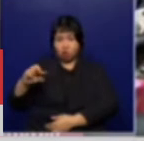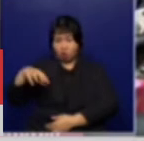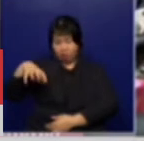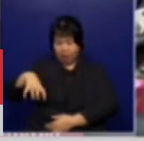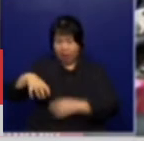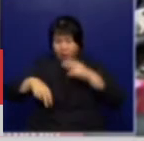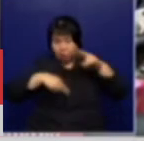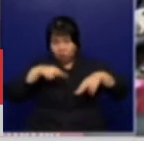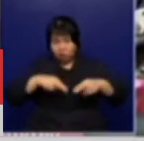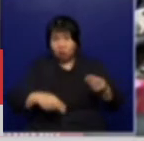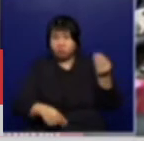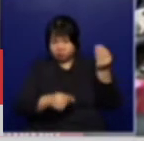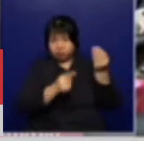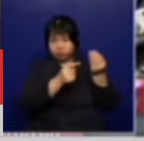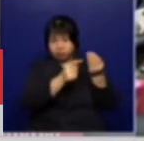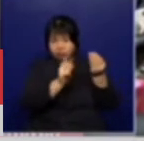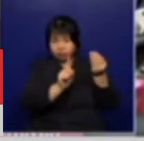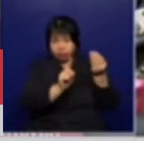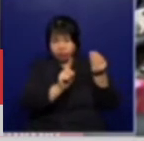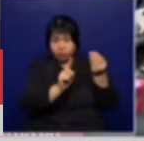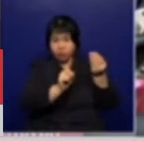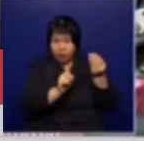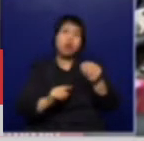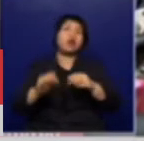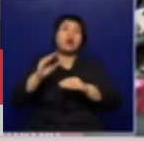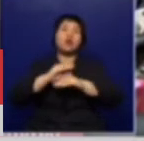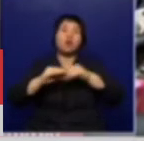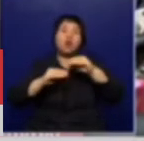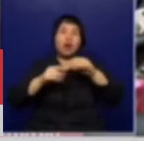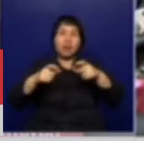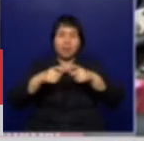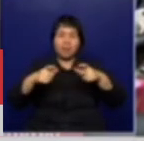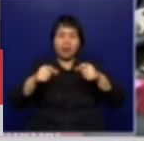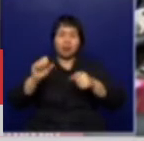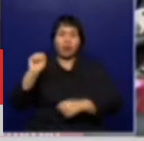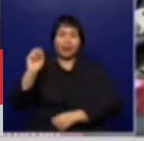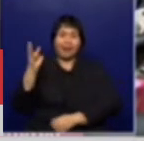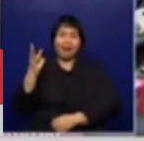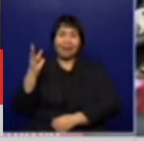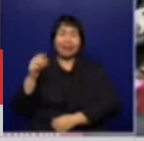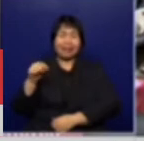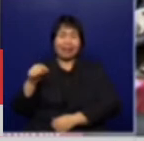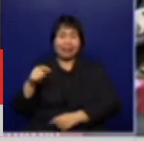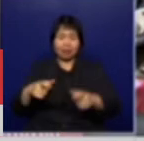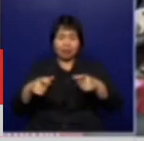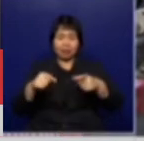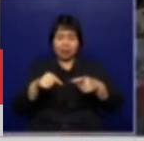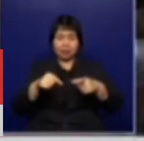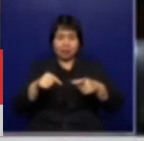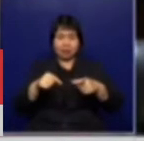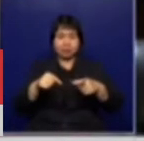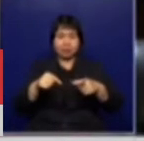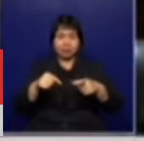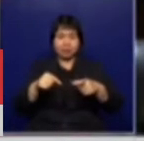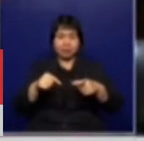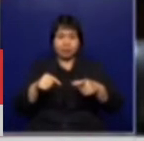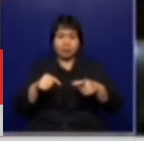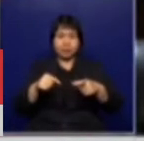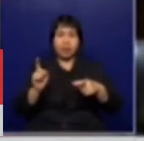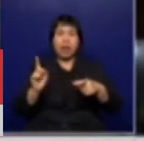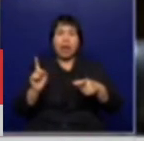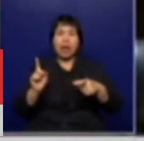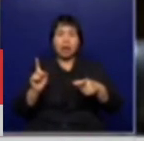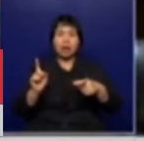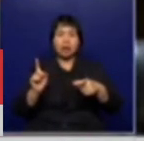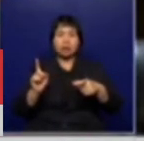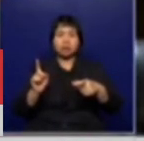ของดิฉันในขณะนี้ค่ะชี้ชัดค่ะว่าโครงการบัตรคนจนที่ดำเนินการผ่านกองทุนประชารัฐนี้แท้จริงแล้วขาด